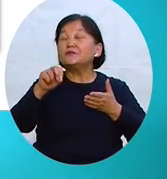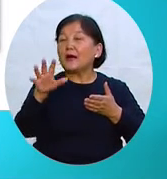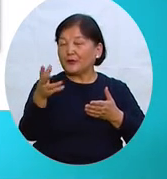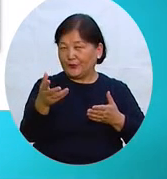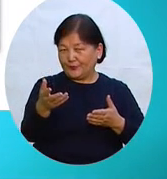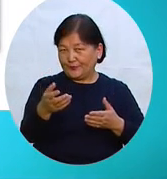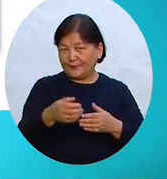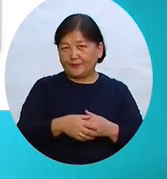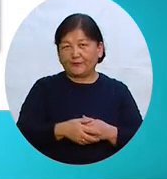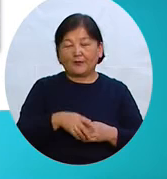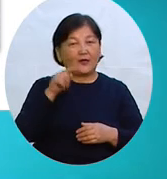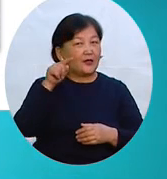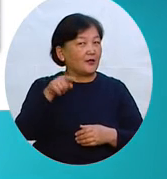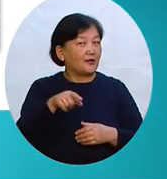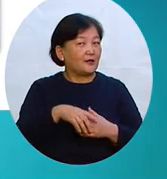За энд